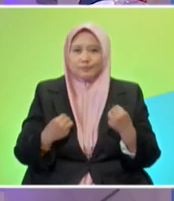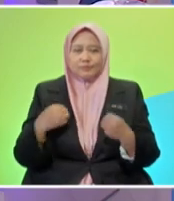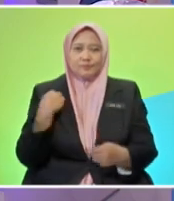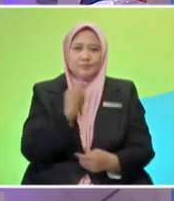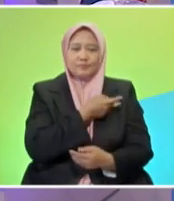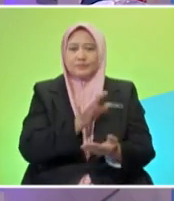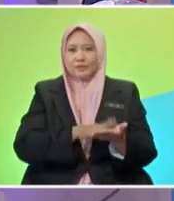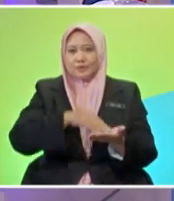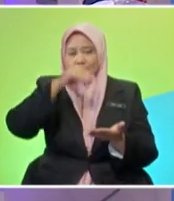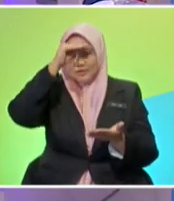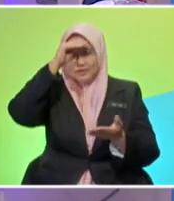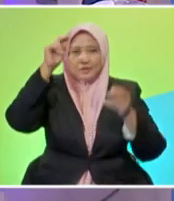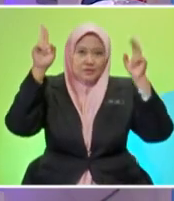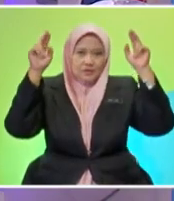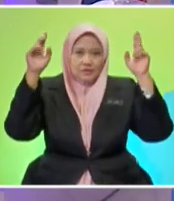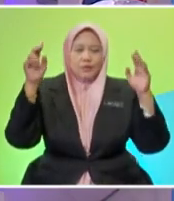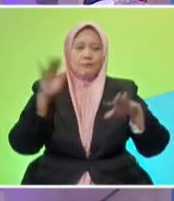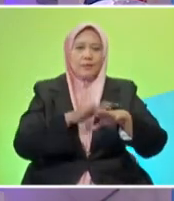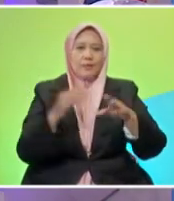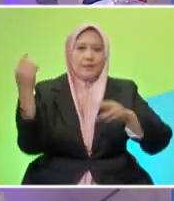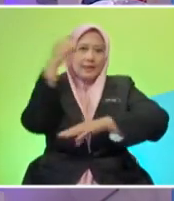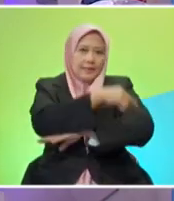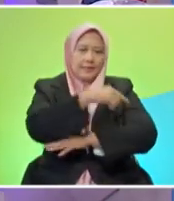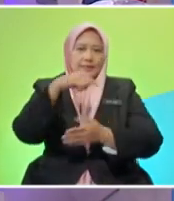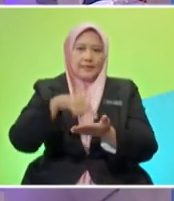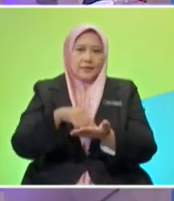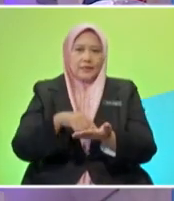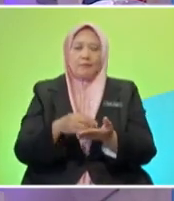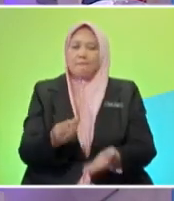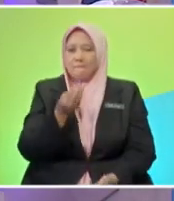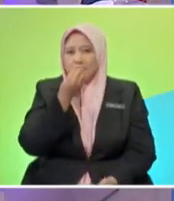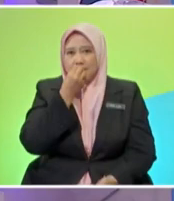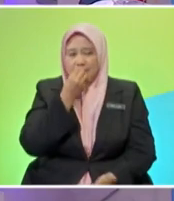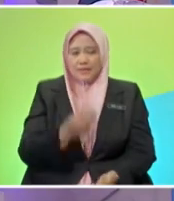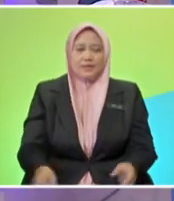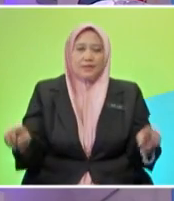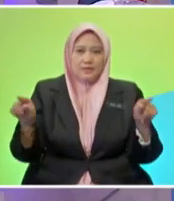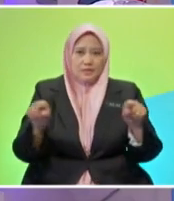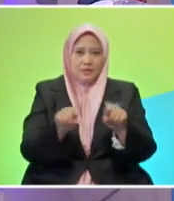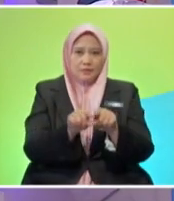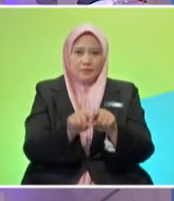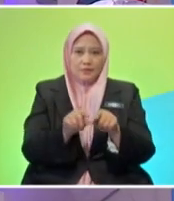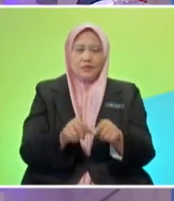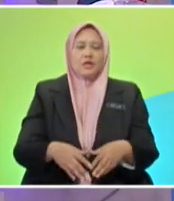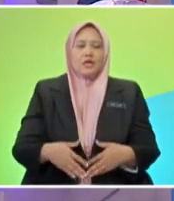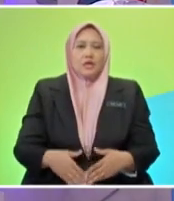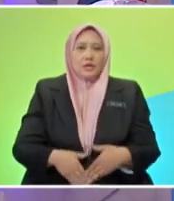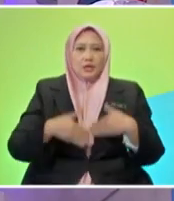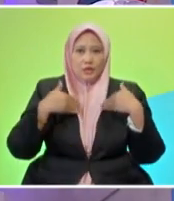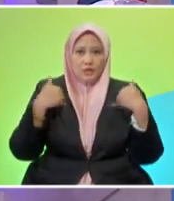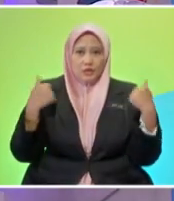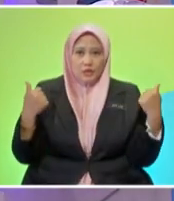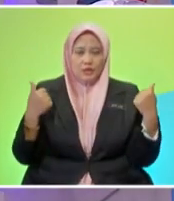kita pada hari ini ialah makan seimbang hidup cemerlang. Jadi dalam segmen ini kita nak